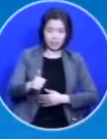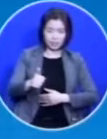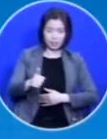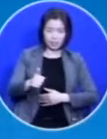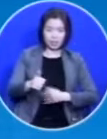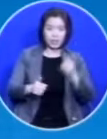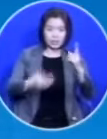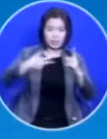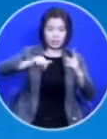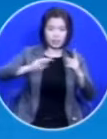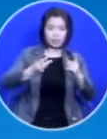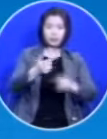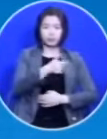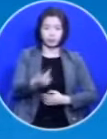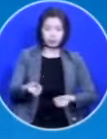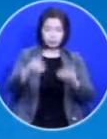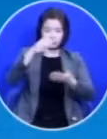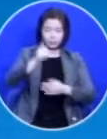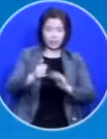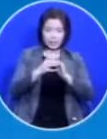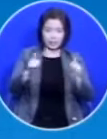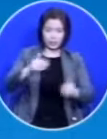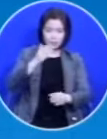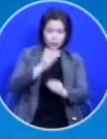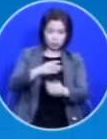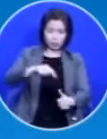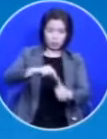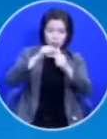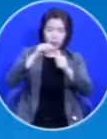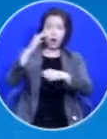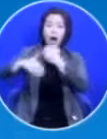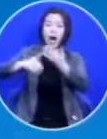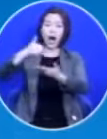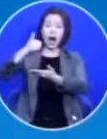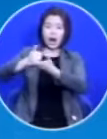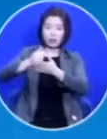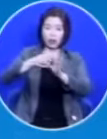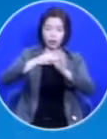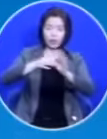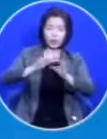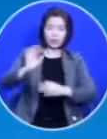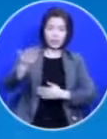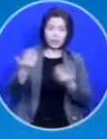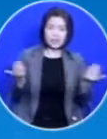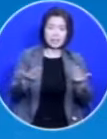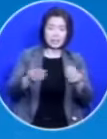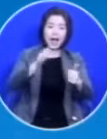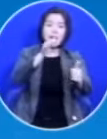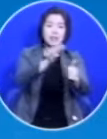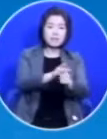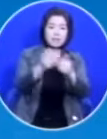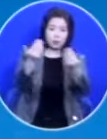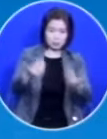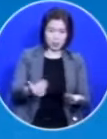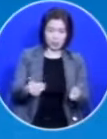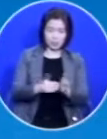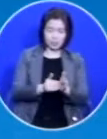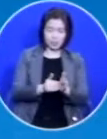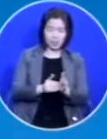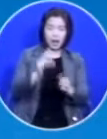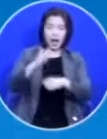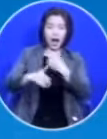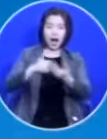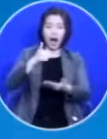대제사장은 사람들 가운데서 혀서 하나님과 관계되는 일에 임명받았습니다 여기